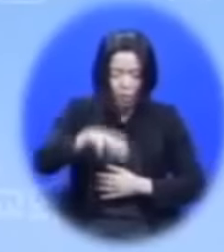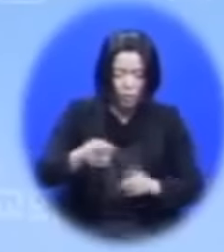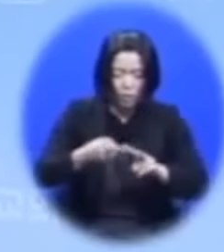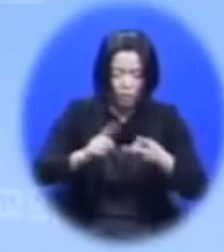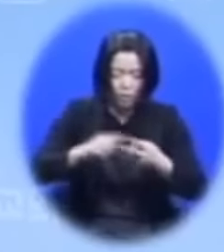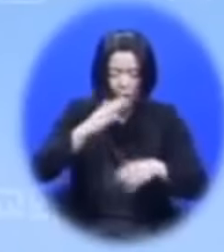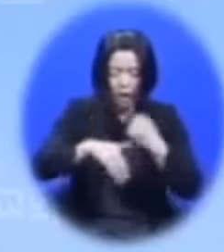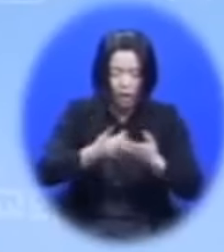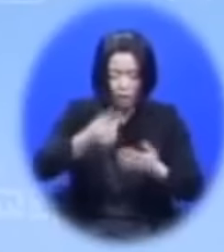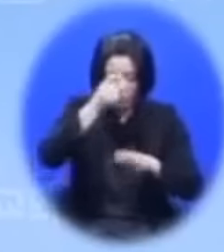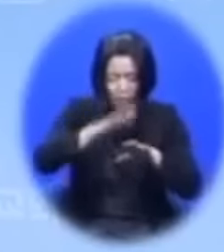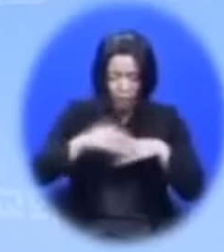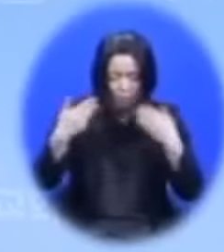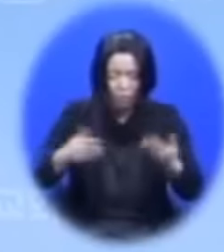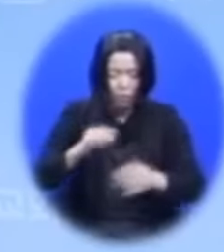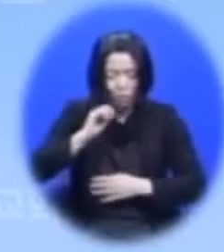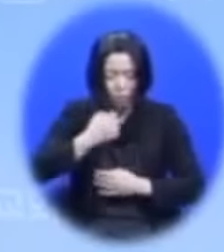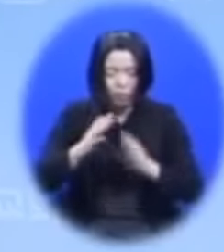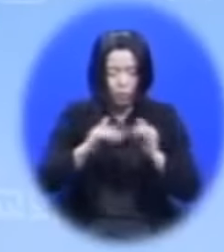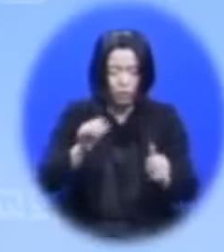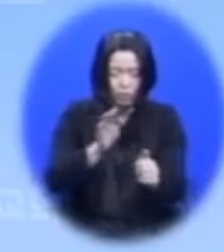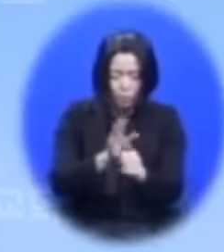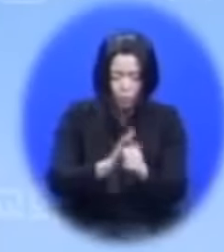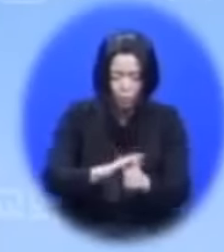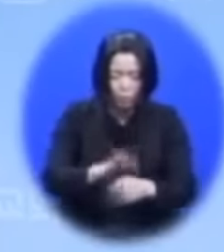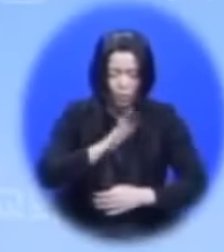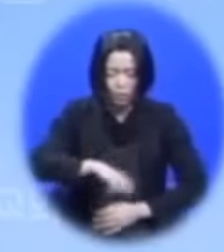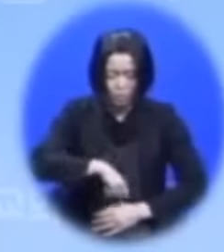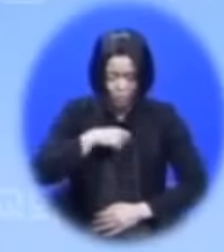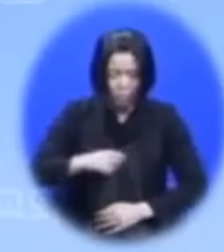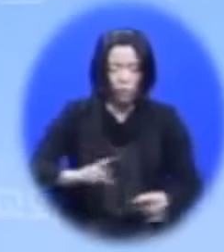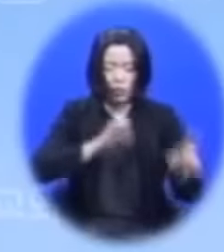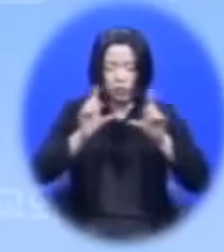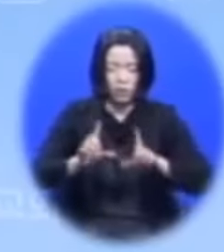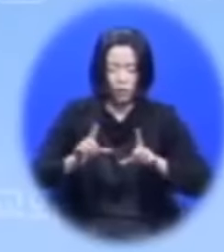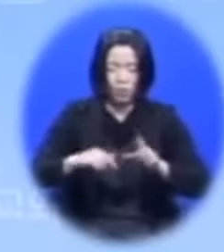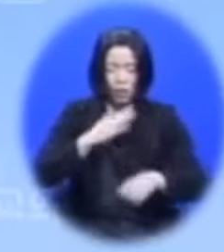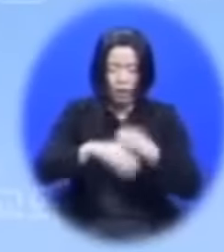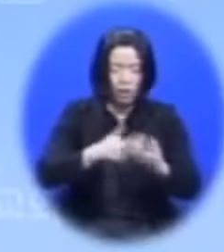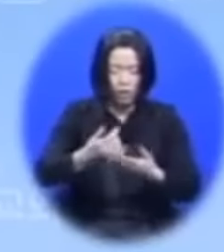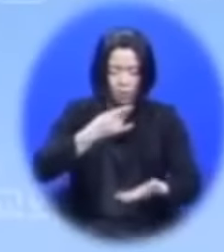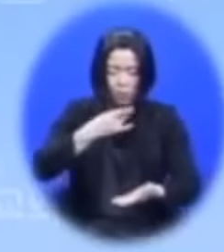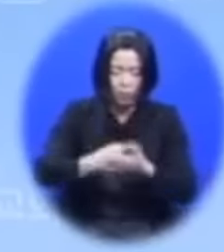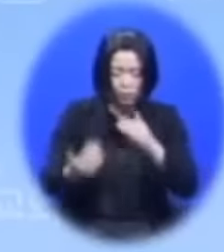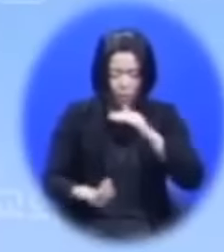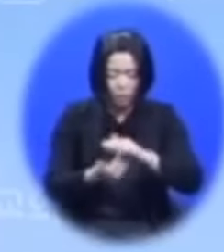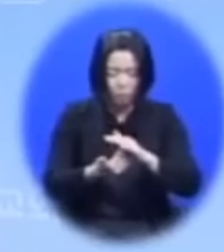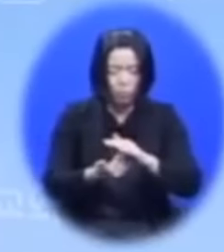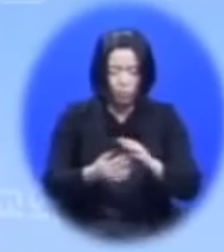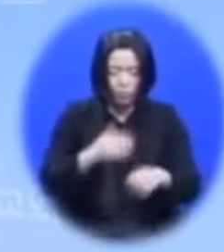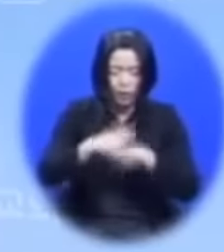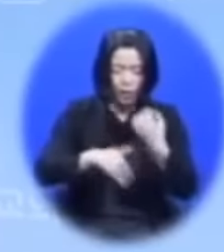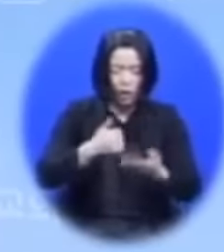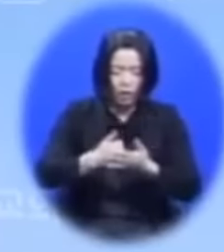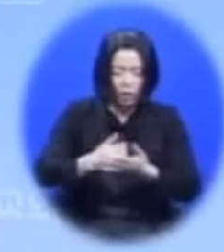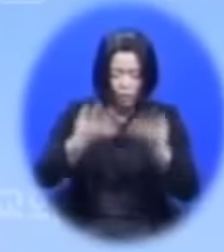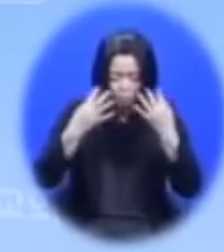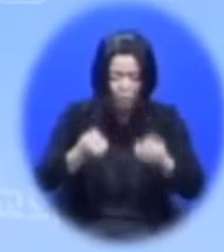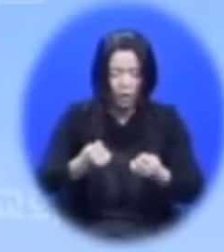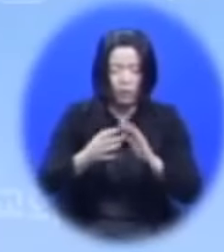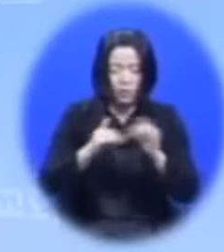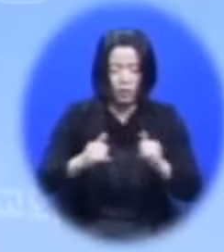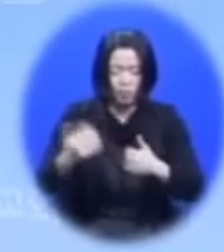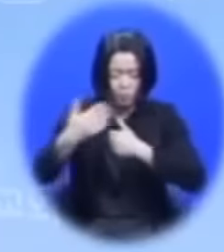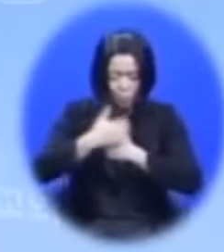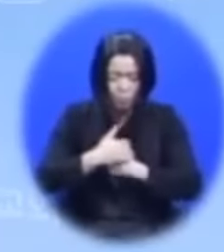예배하고 어려운 사람을 돕고 정의롭게 살며 하나님의 의를 이루고 하나님의 수많은 사람을